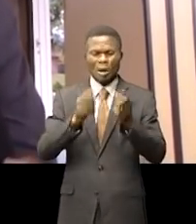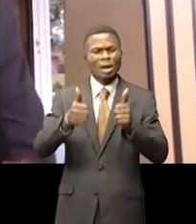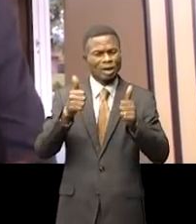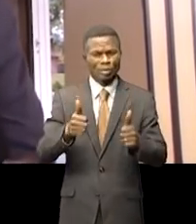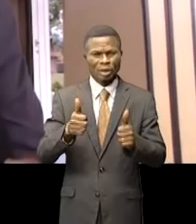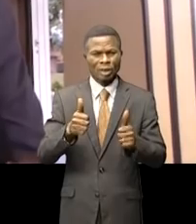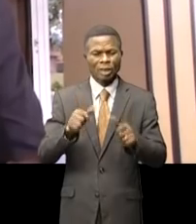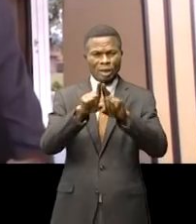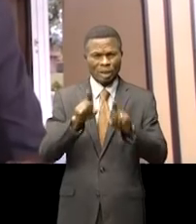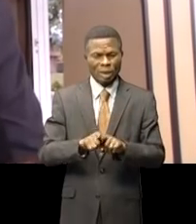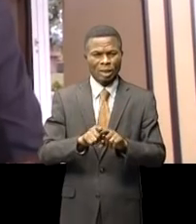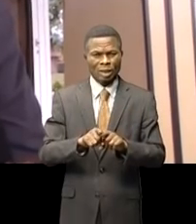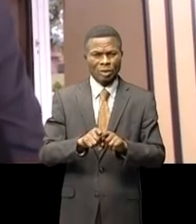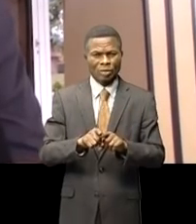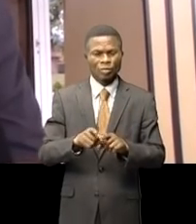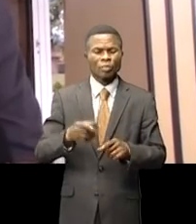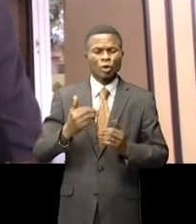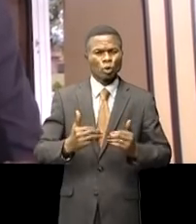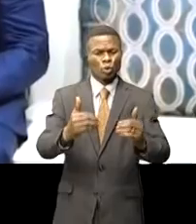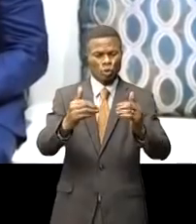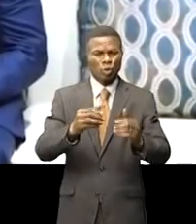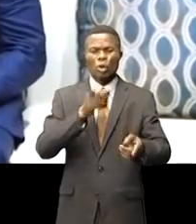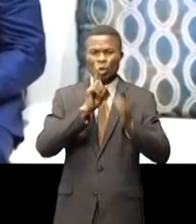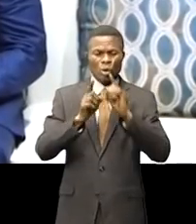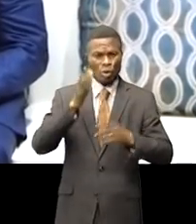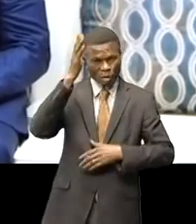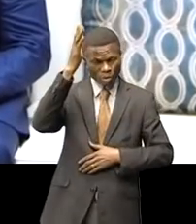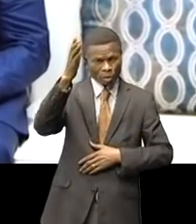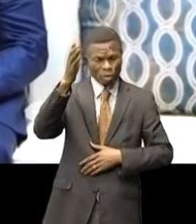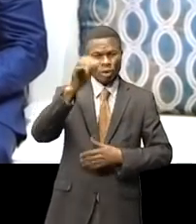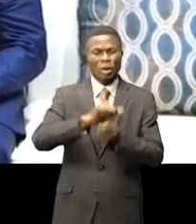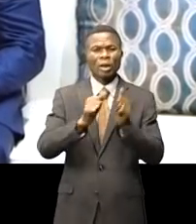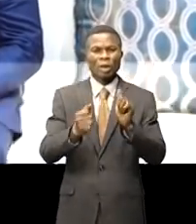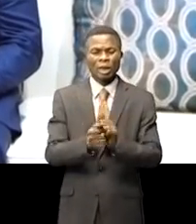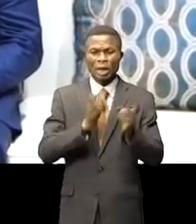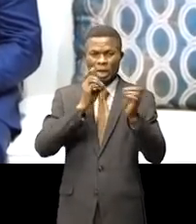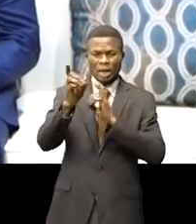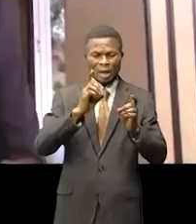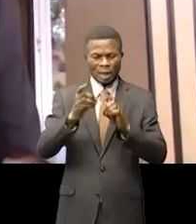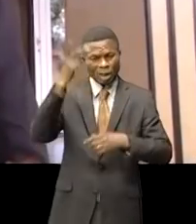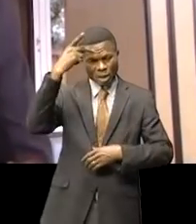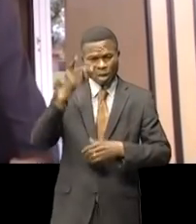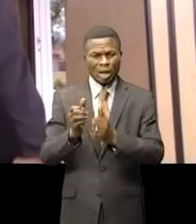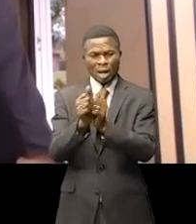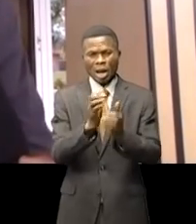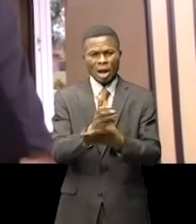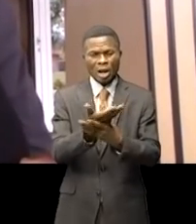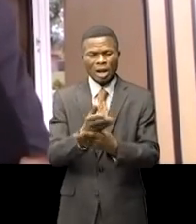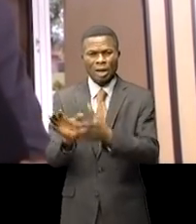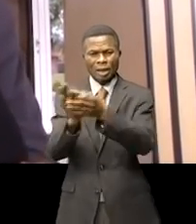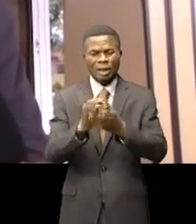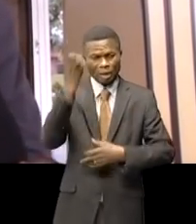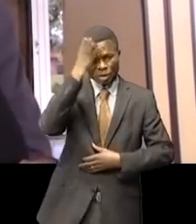et on a convenu que nous allions poursuivre la discussion notamment dans ce qu'on appelle le dialogue politique entre l'union européenne et la république démocratique